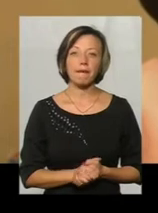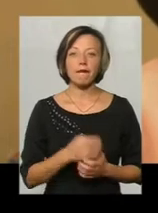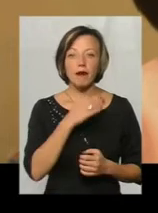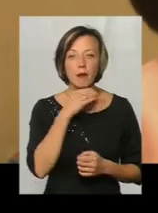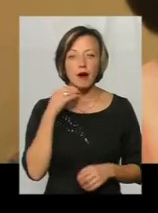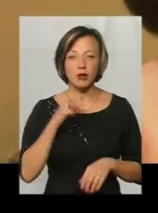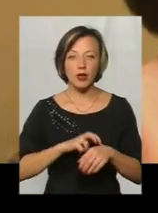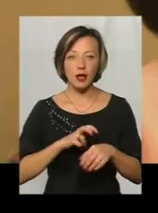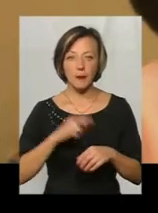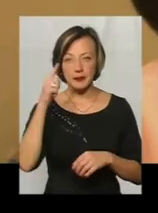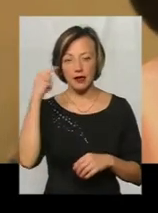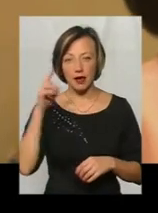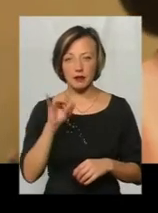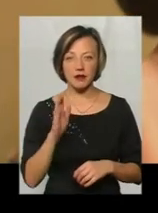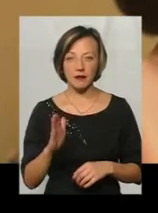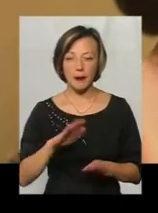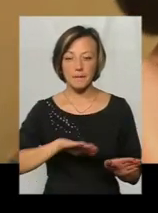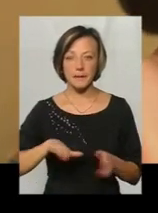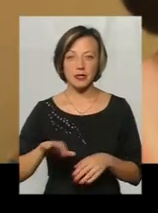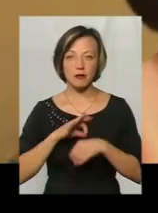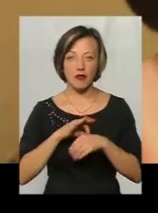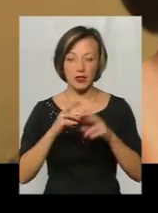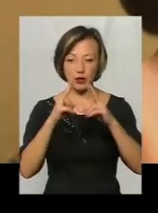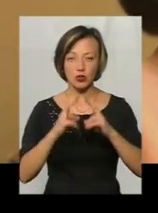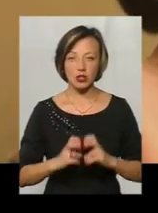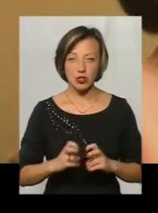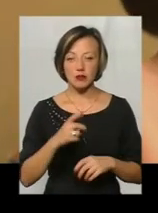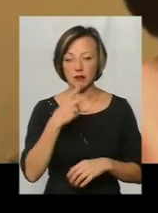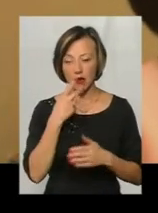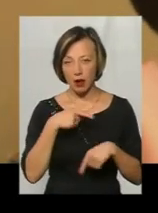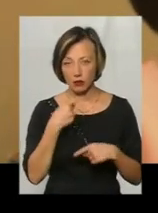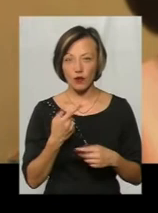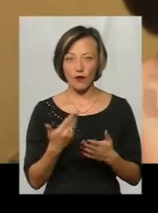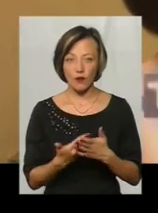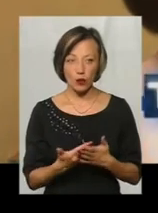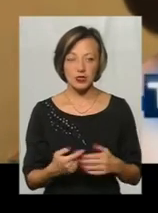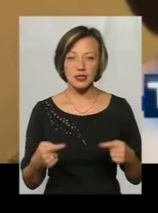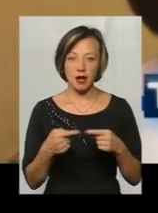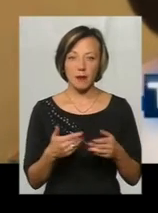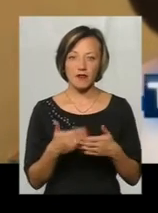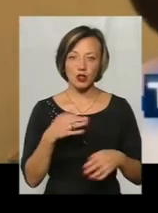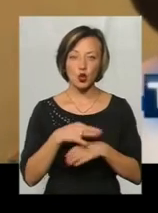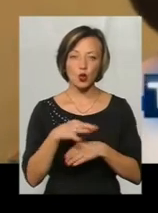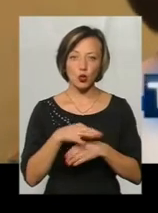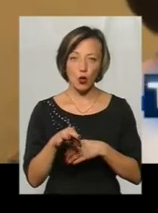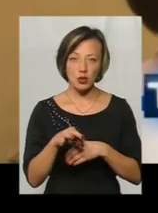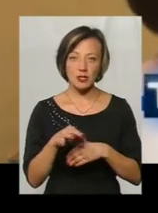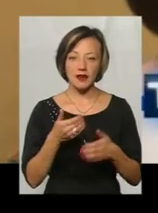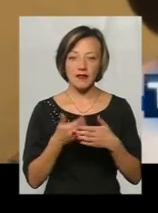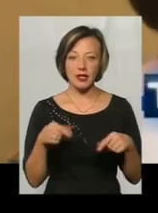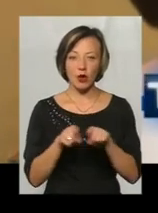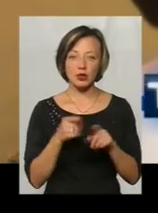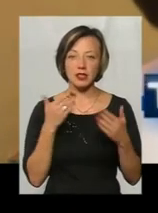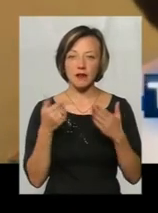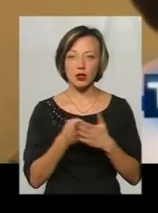психіатрів і соціологів після проведених досліджень зауважують, що ось саме від жорстокості, від такого ставлення